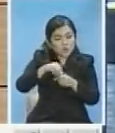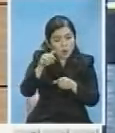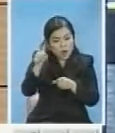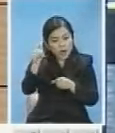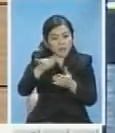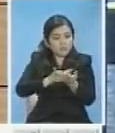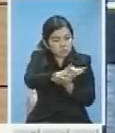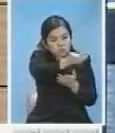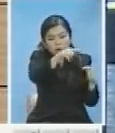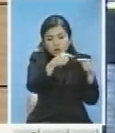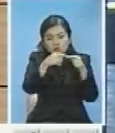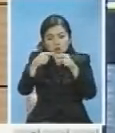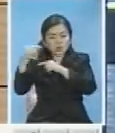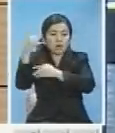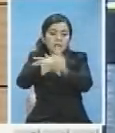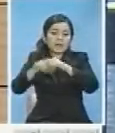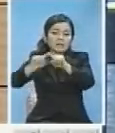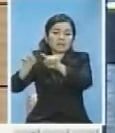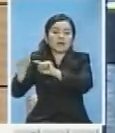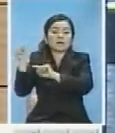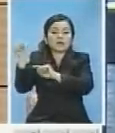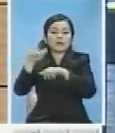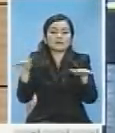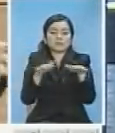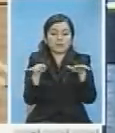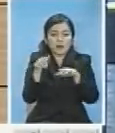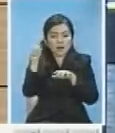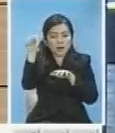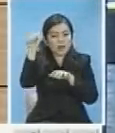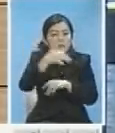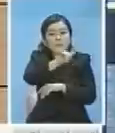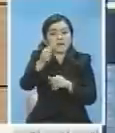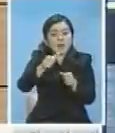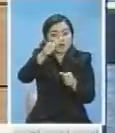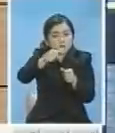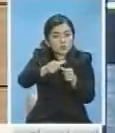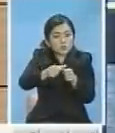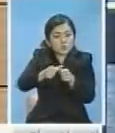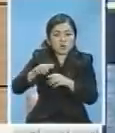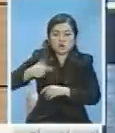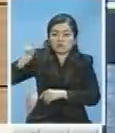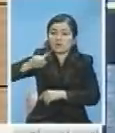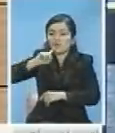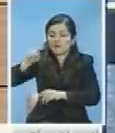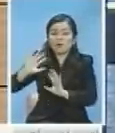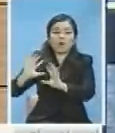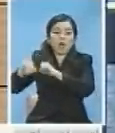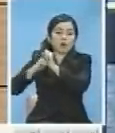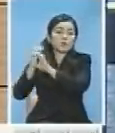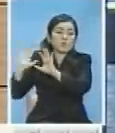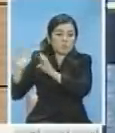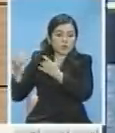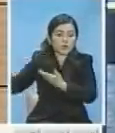ารถเดินทางไปประเทศอื่นๆได้ตามปกติแล้วก็อาจจะอยู่ไปจนกระทั่งหมดอายุความแล้วก็ค่อยเดินทางกลับเข้ามาในประเทศไทยผ